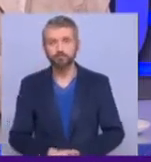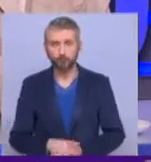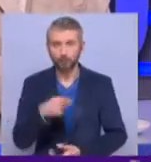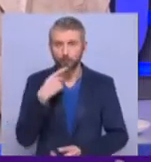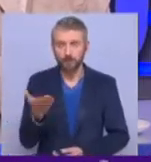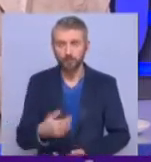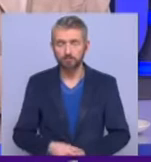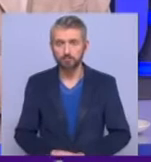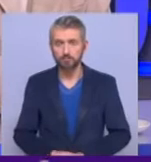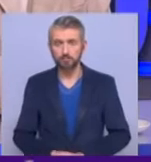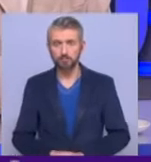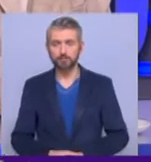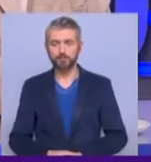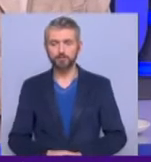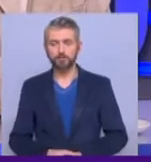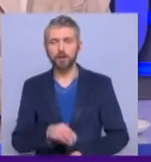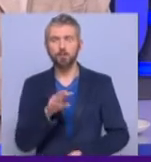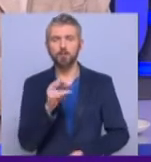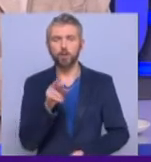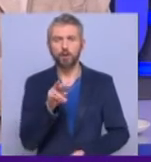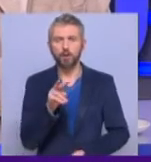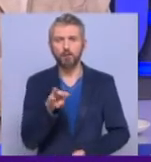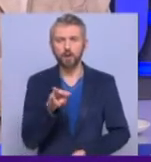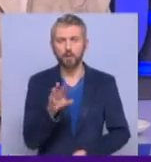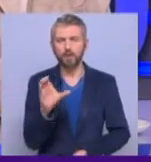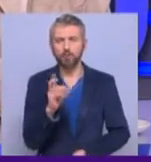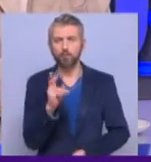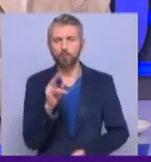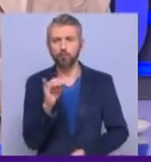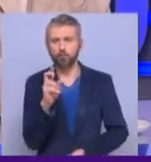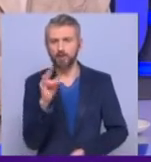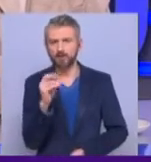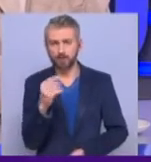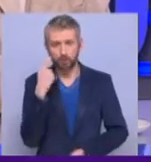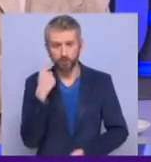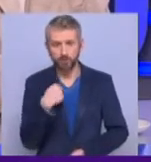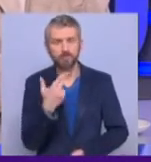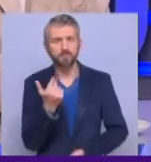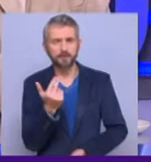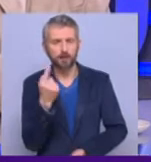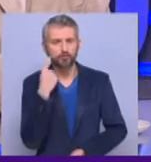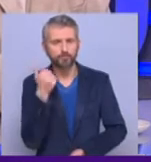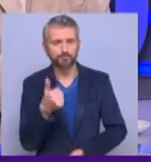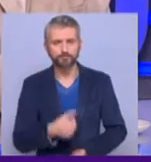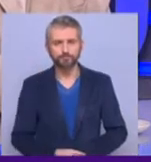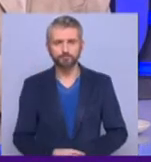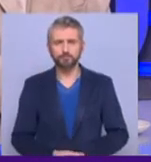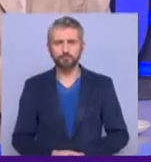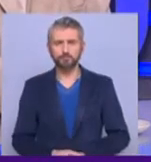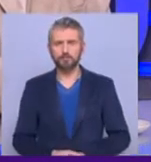Говоріть. Микола Сергійович Коцюбинське. Чуєте мене? Так, да, пане Миколо, звичайно, з Коцюбинського,